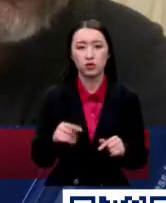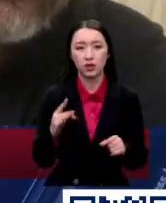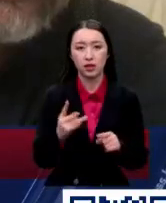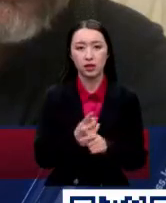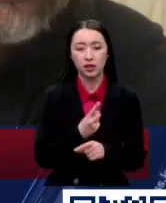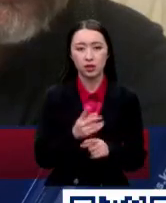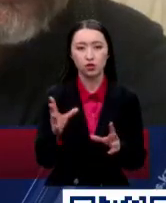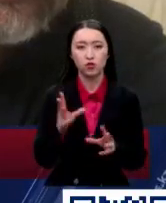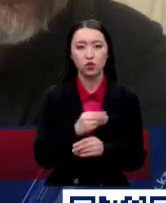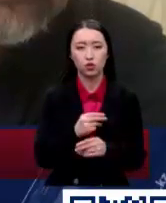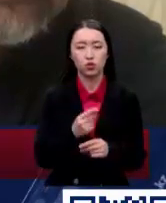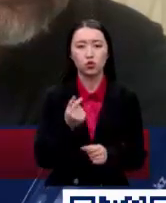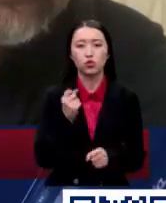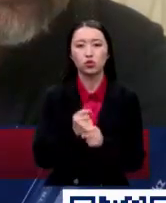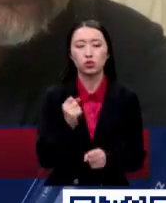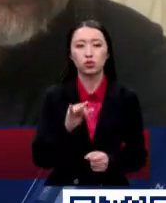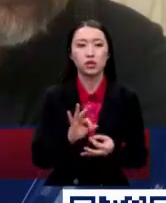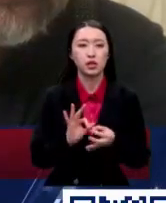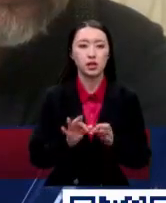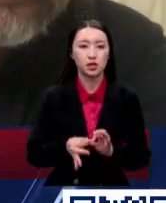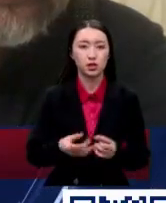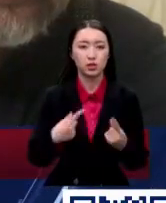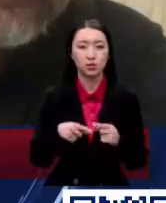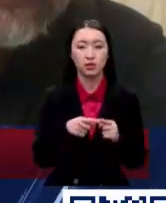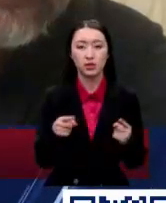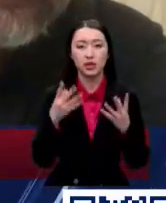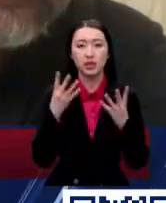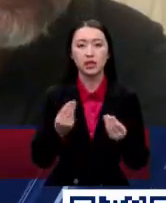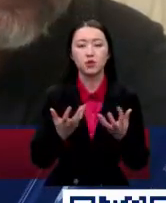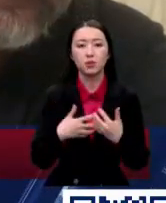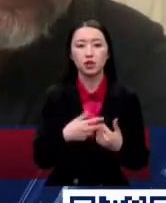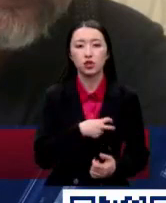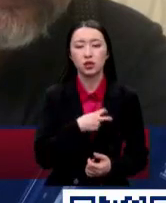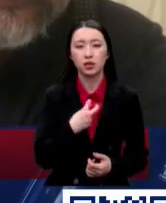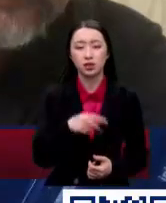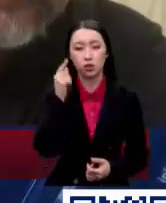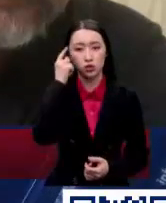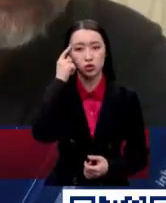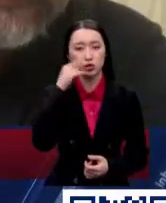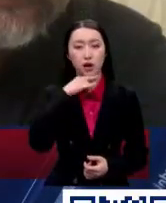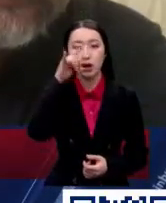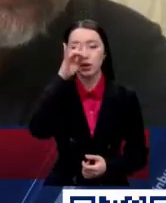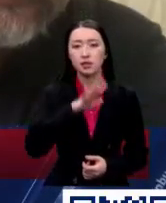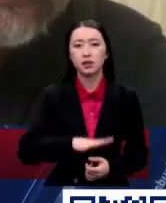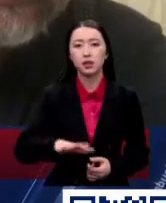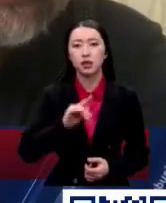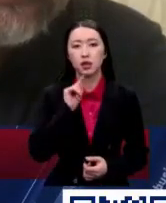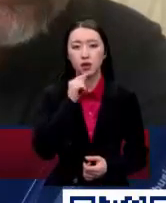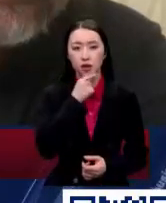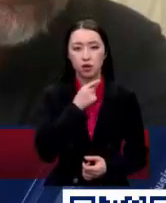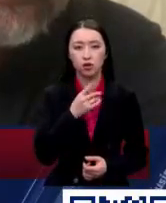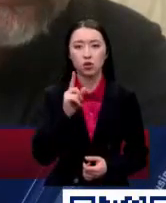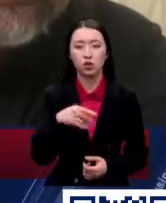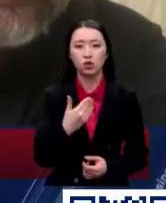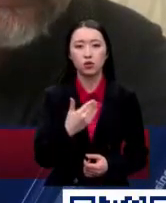все намного жестче, сложнее. Мы вот все эти дни просчитываем риски для казахстанской экономики. Много говорили про